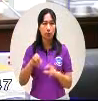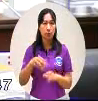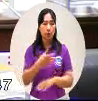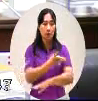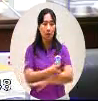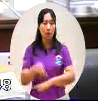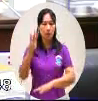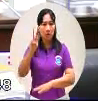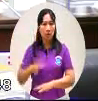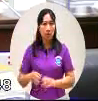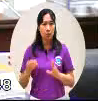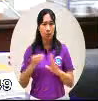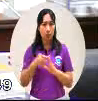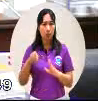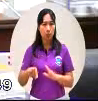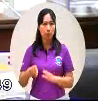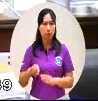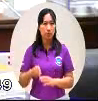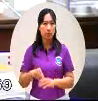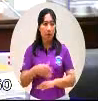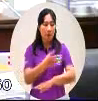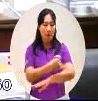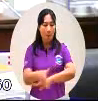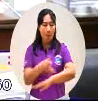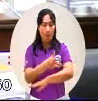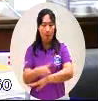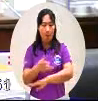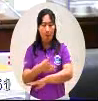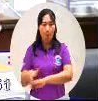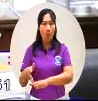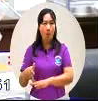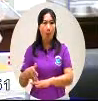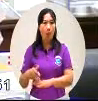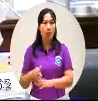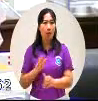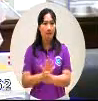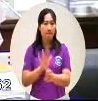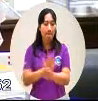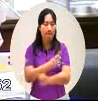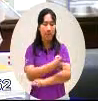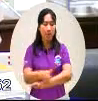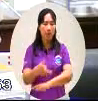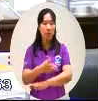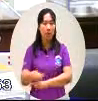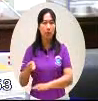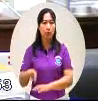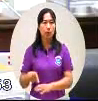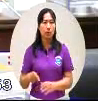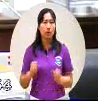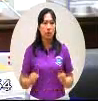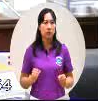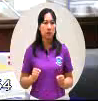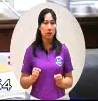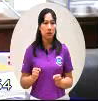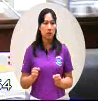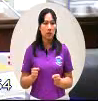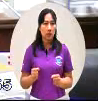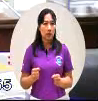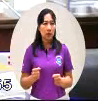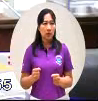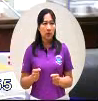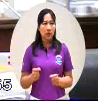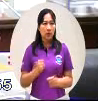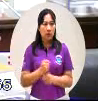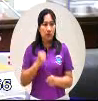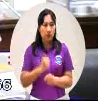些地方哈要疏浚啊，因为这个在施作的时候，目前现在冲撞的这个土石